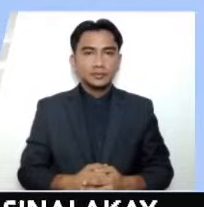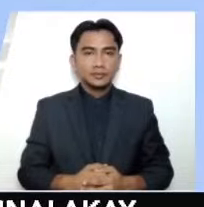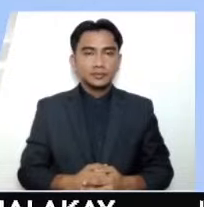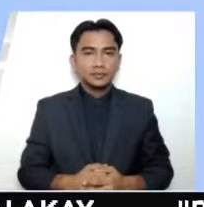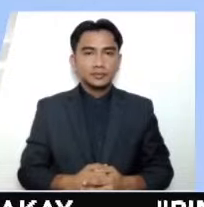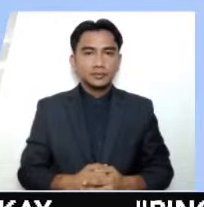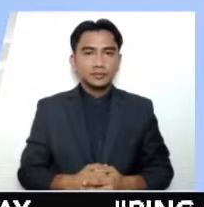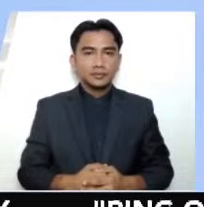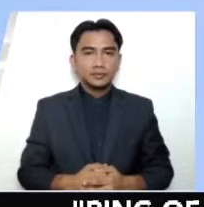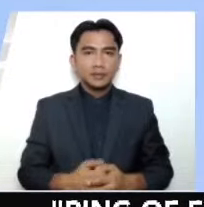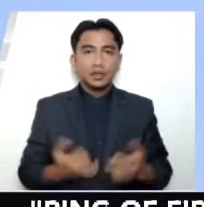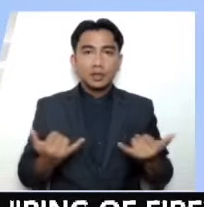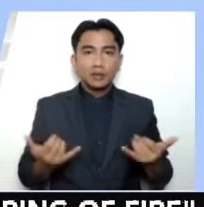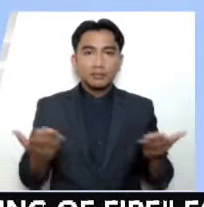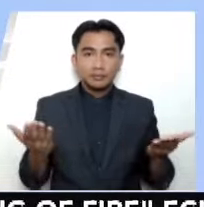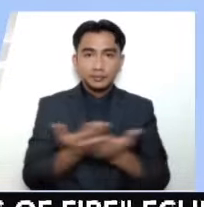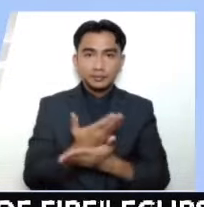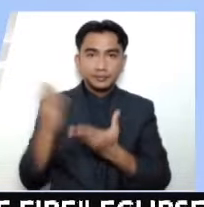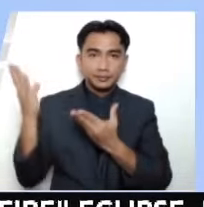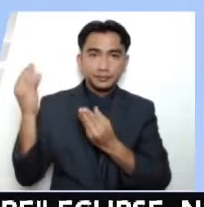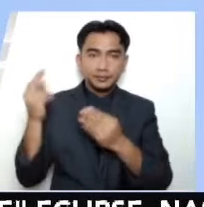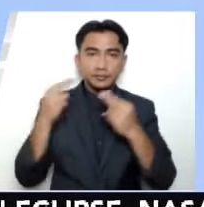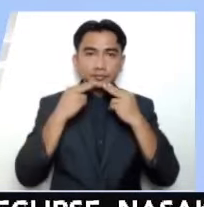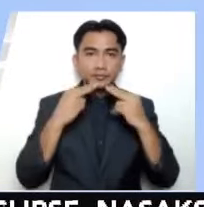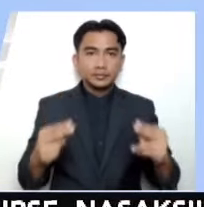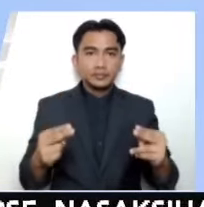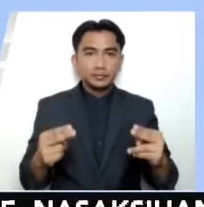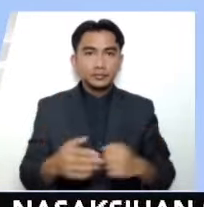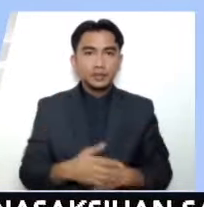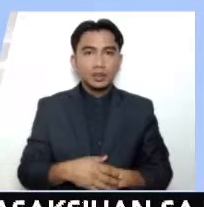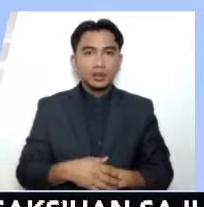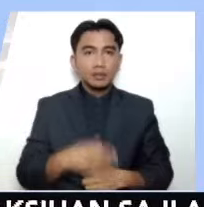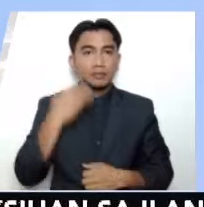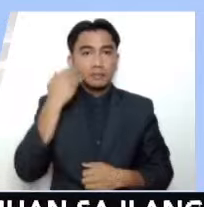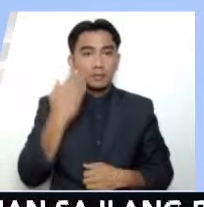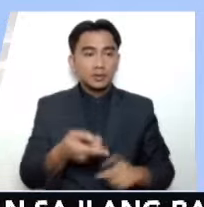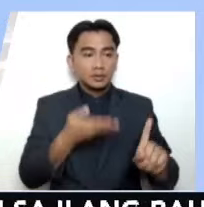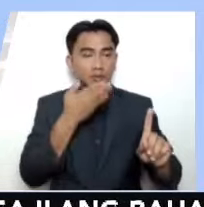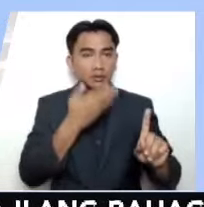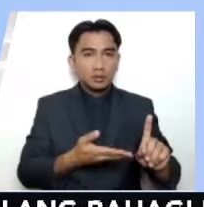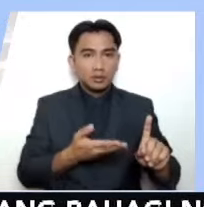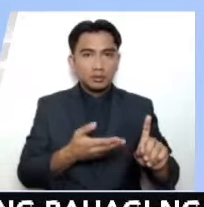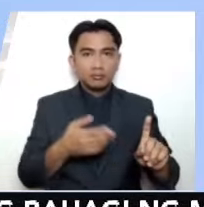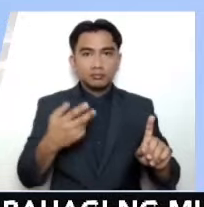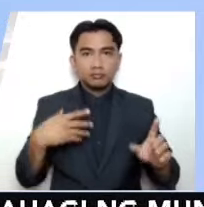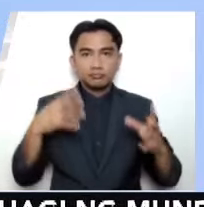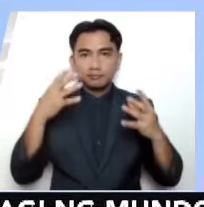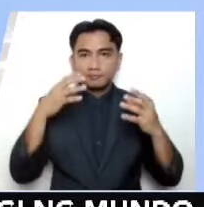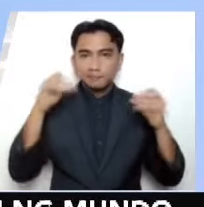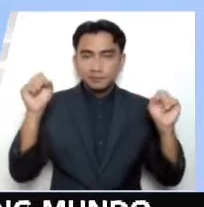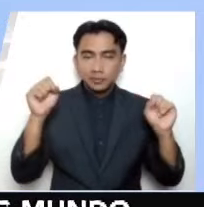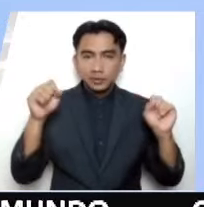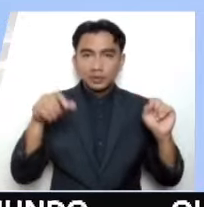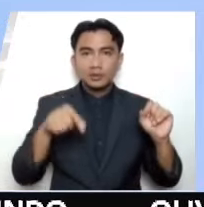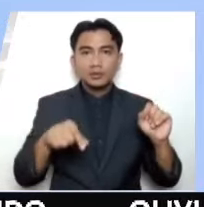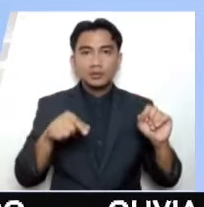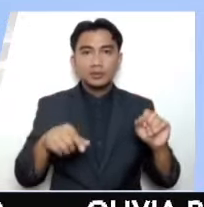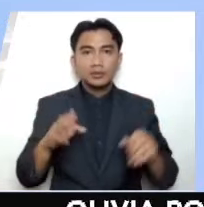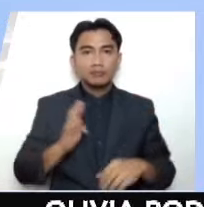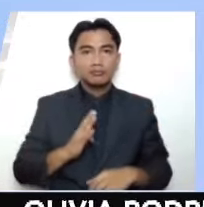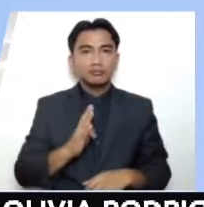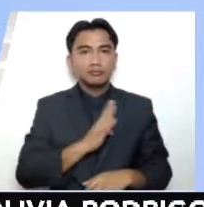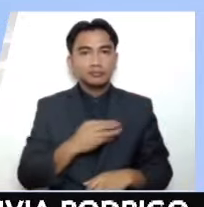Kamapasok lang na balita. Patay ang Pangulo ng Association of Barangay Captains at board member ng Sangguniang Panlalawigan ng